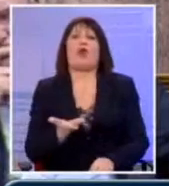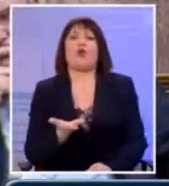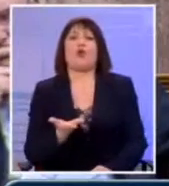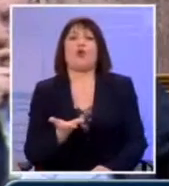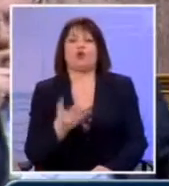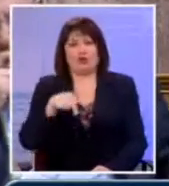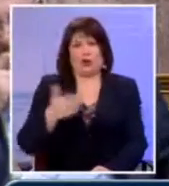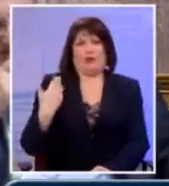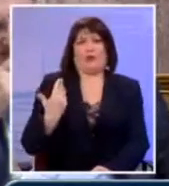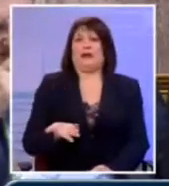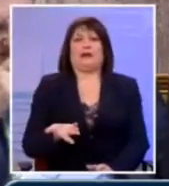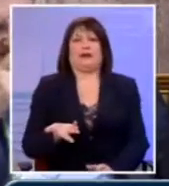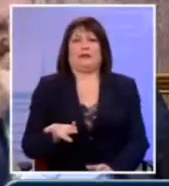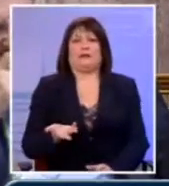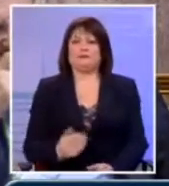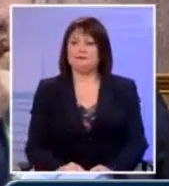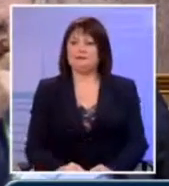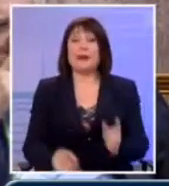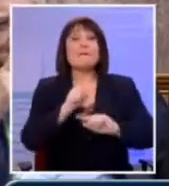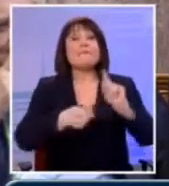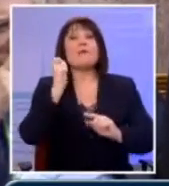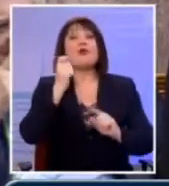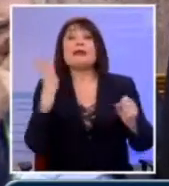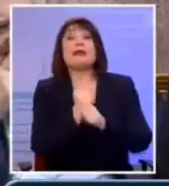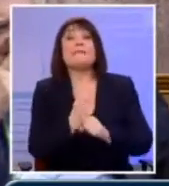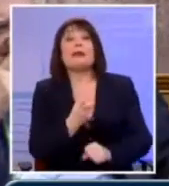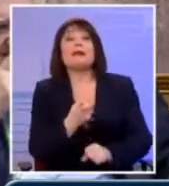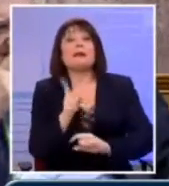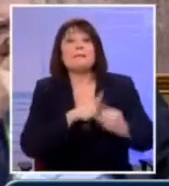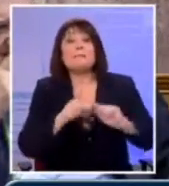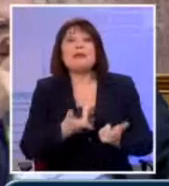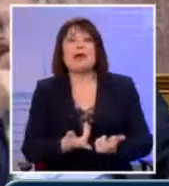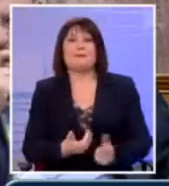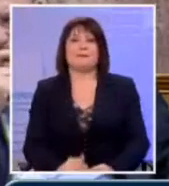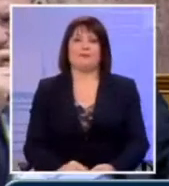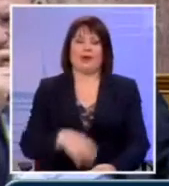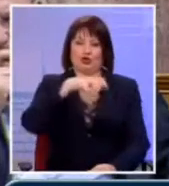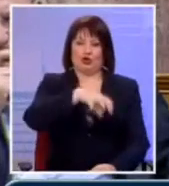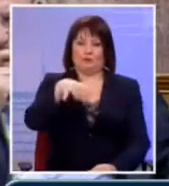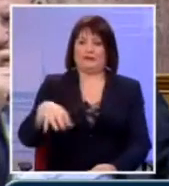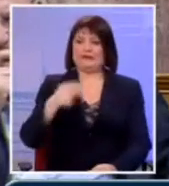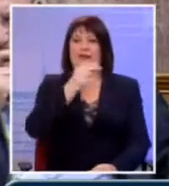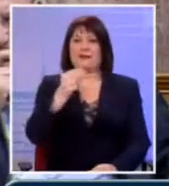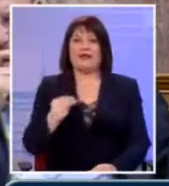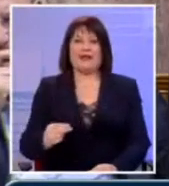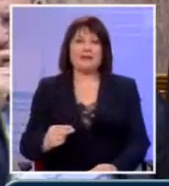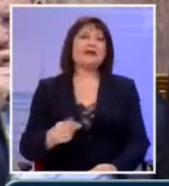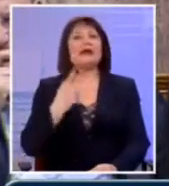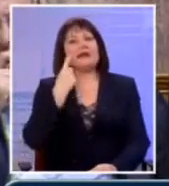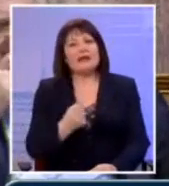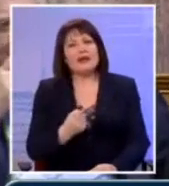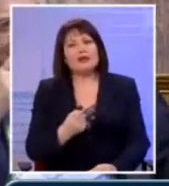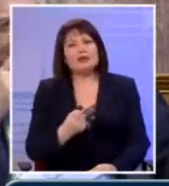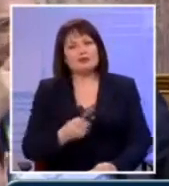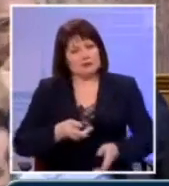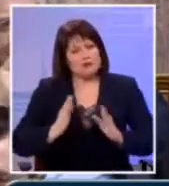τώρα από ό,τι πριν. Ποια πολιτική σας πέτυχε, όταν σε όλους τους τομείς τα νούμερα δείχνουν ότι πάμε